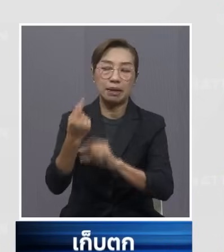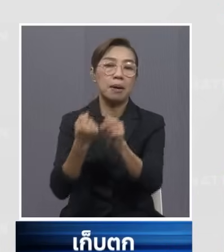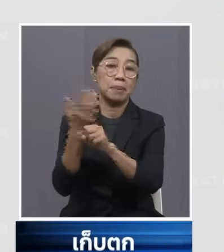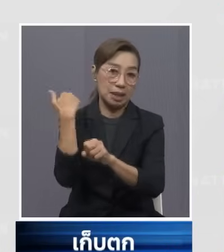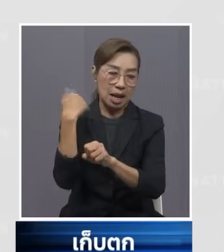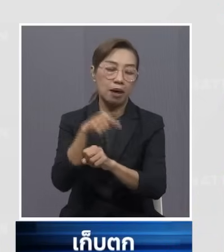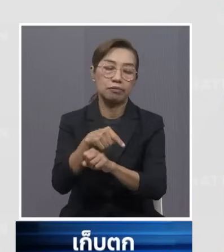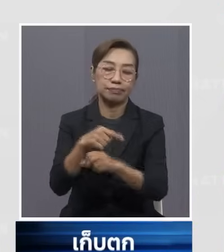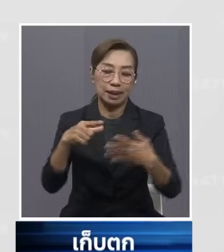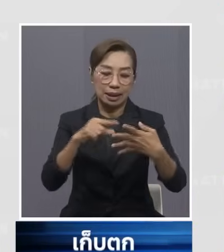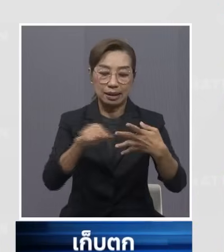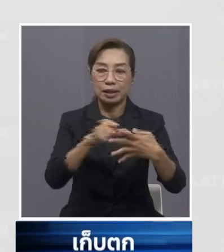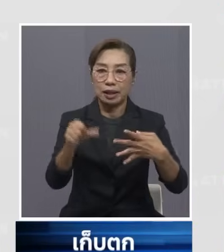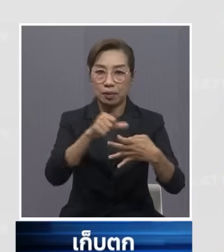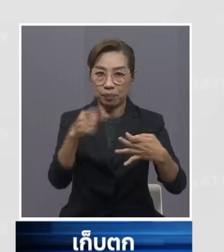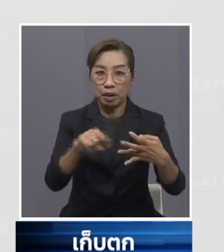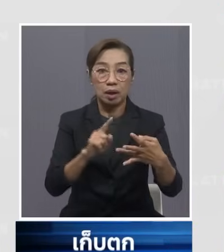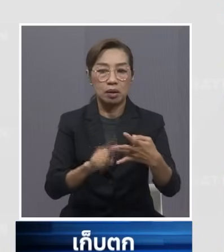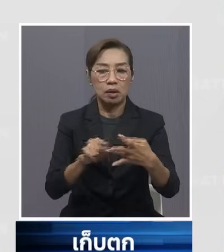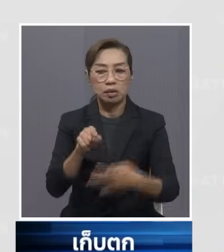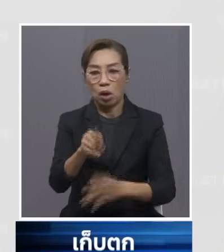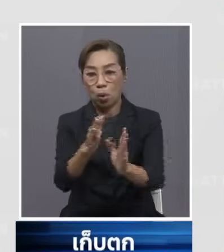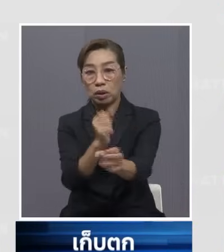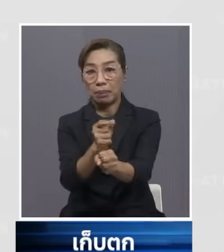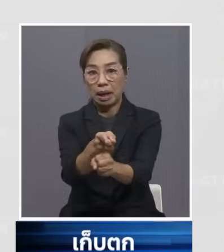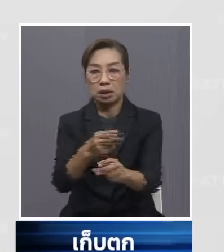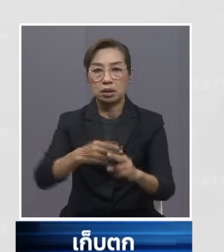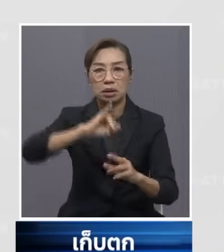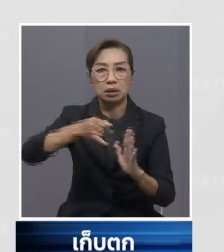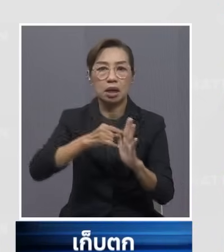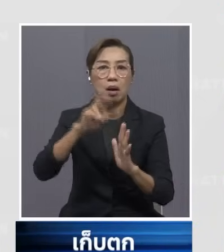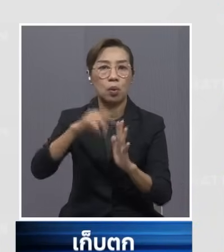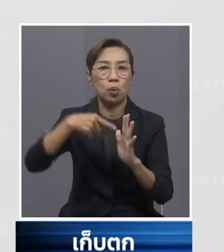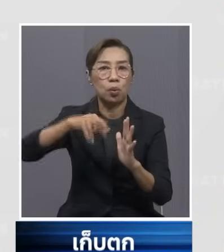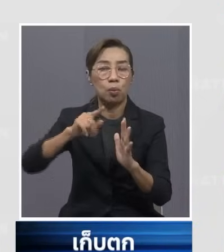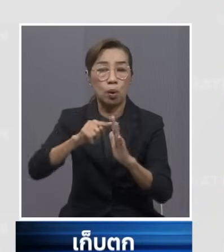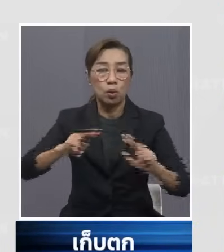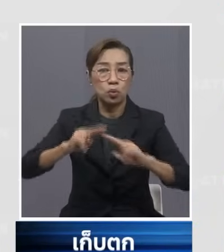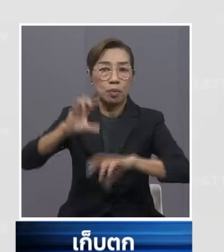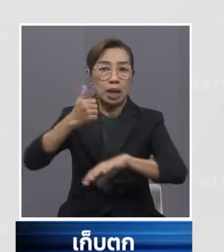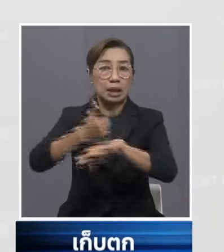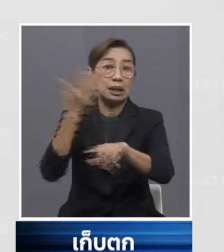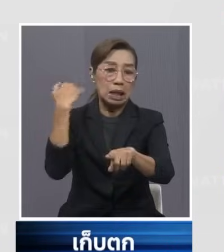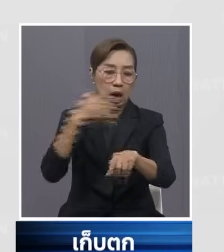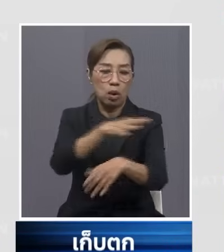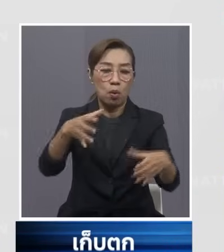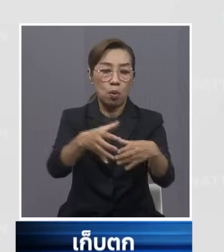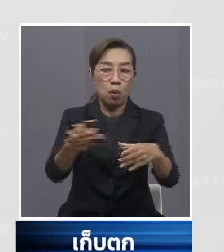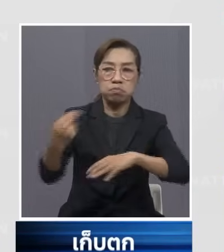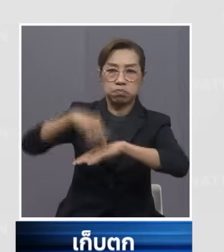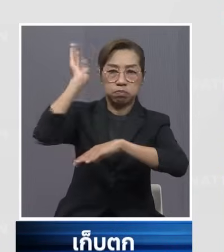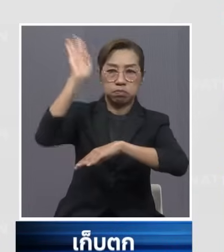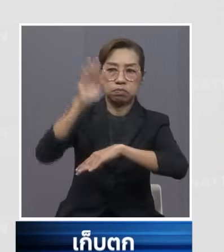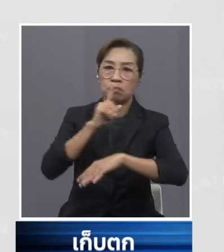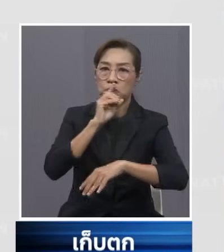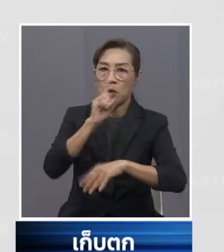ละเว้นไม่ลงโทษผู้ใต้บังคับบัญชากรณีนายงนายจารุพงษ์เรืองสุวรรัฐมนตรีมหาดไทยในขณะนั้นพร้อมพวกปราศรัยรุนแรง